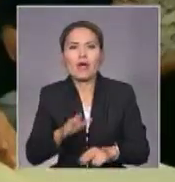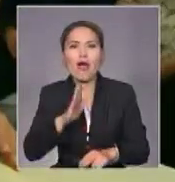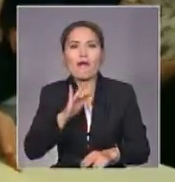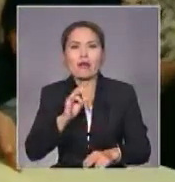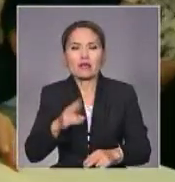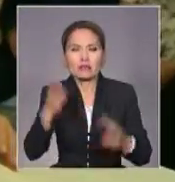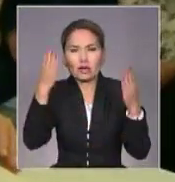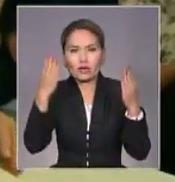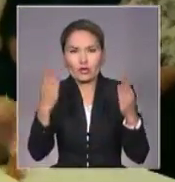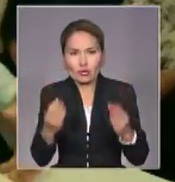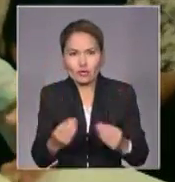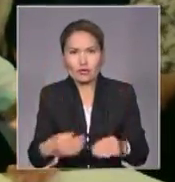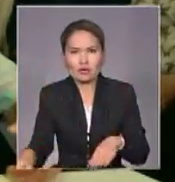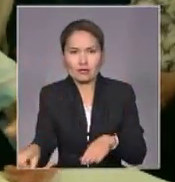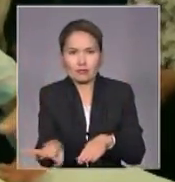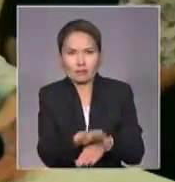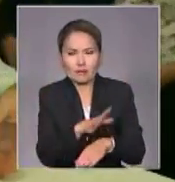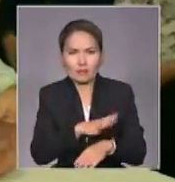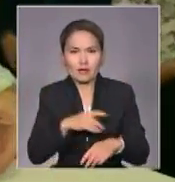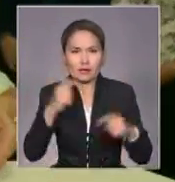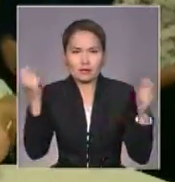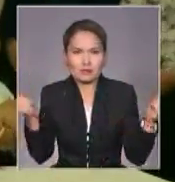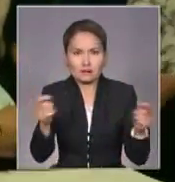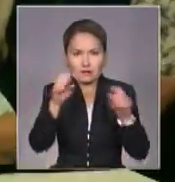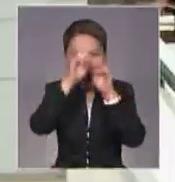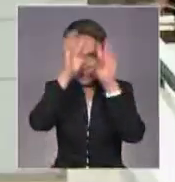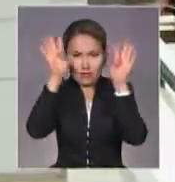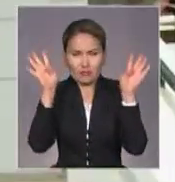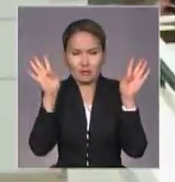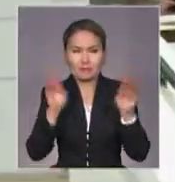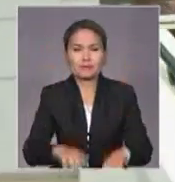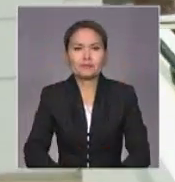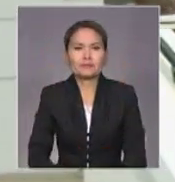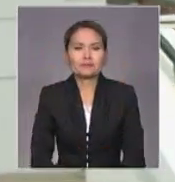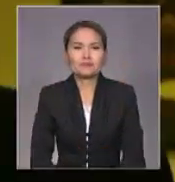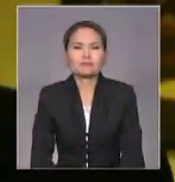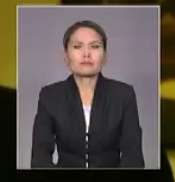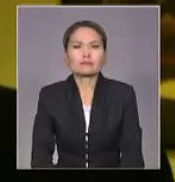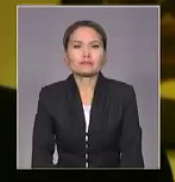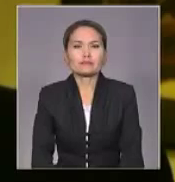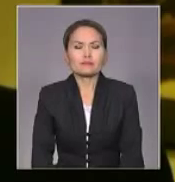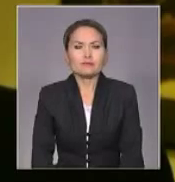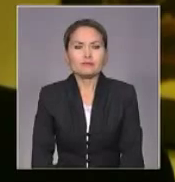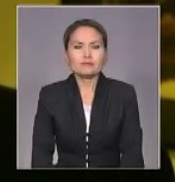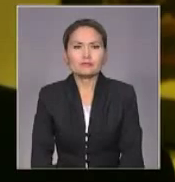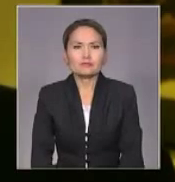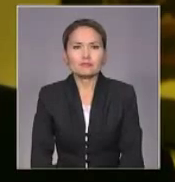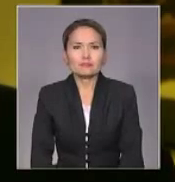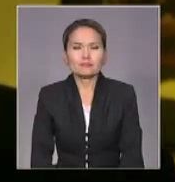Валентин күнінде жасаған екен.